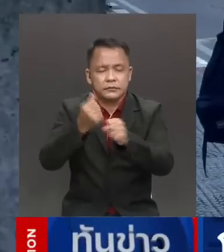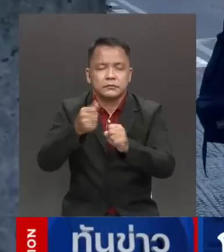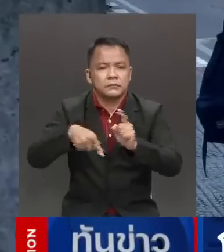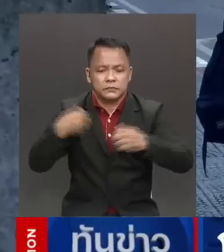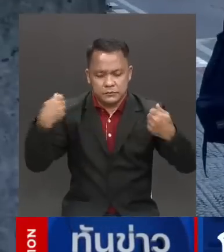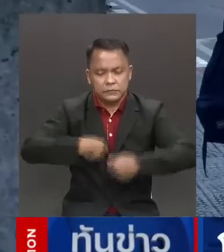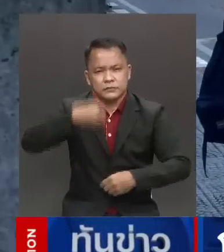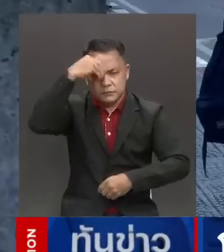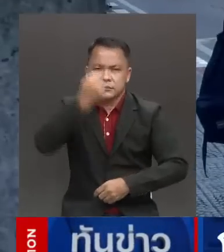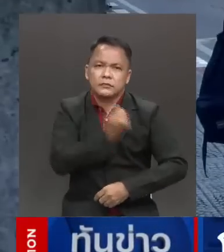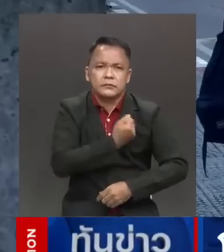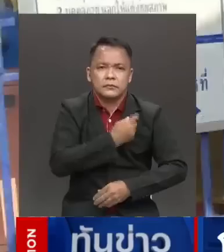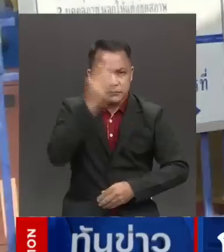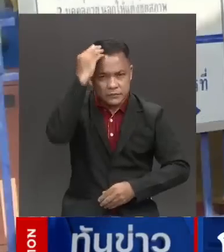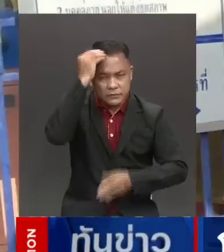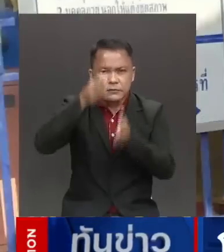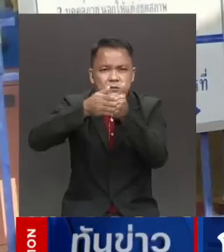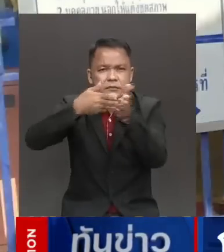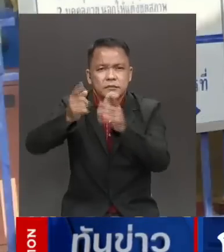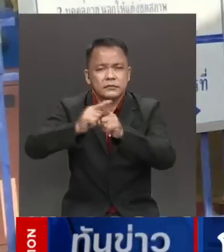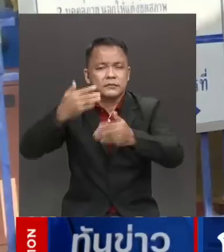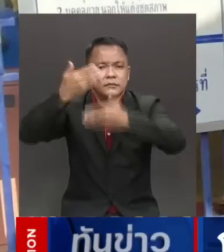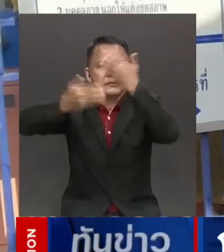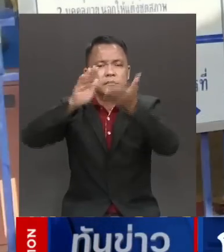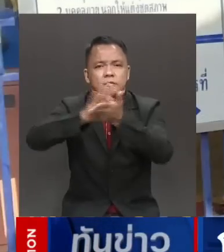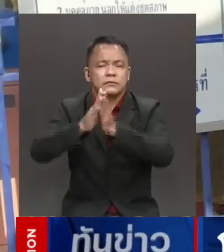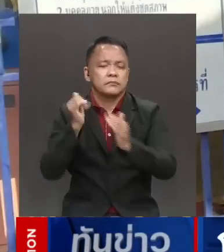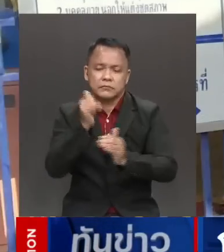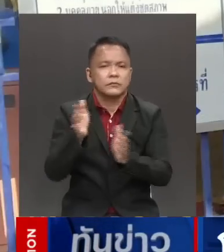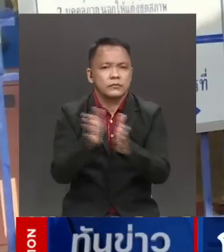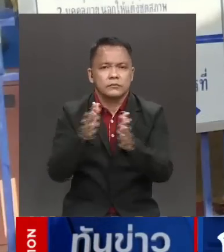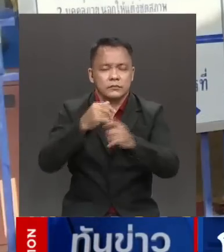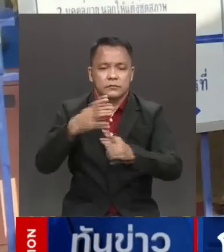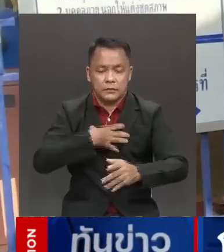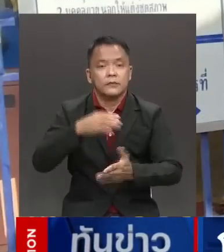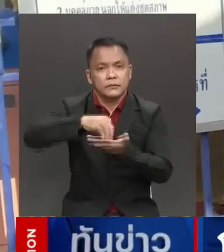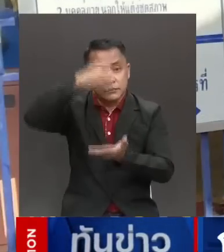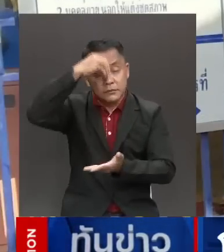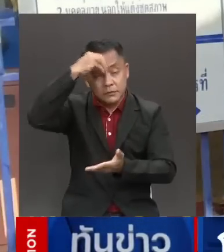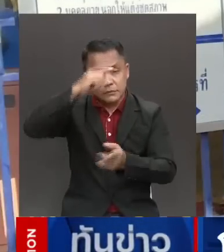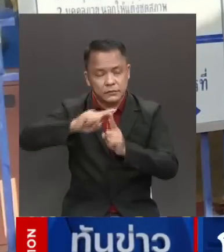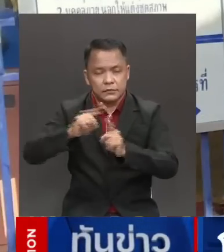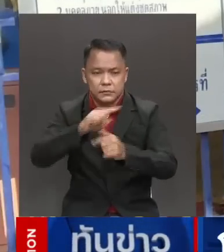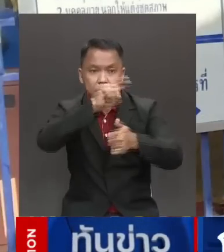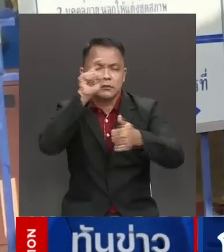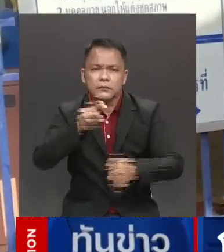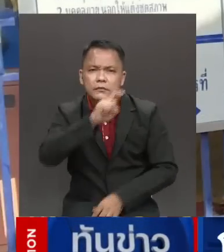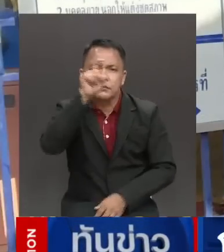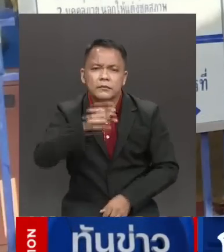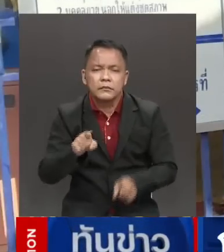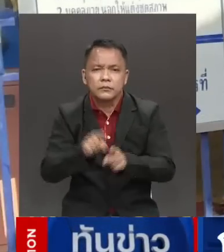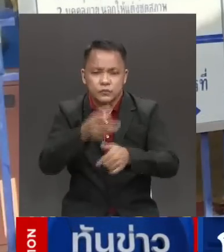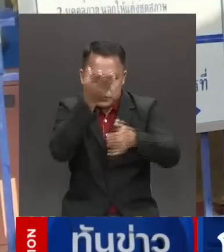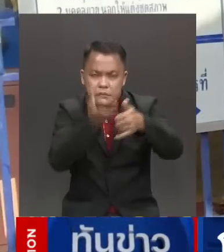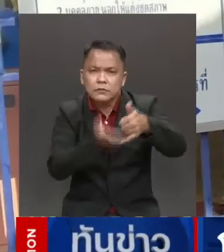ากแต่งชุดนักเรียนย้อมสีผมกิจกรรมของโรงเรียนก็ไม่อยากร่วมแต่อยากจะมาโรงเรียนก็เลยถูกตั้งคำถามถึงการปฏิบั